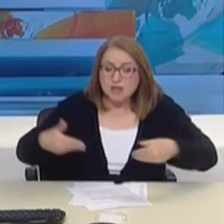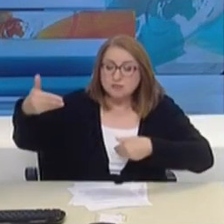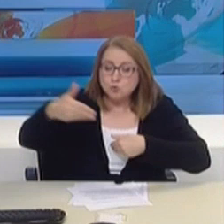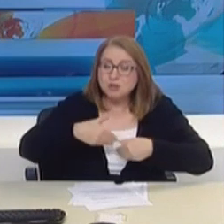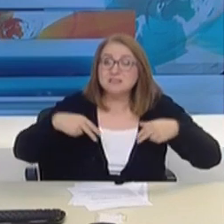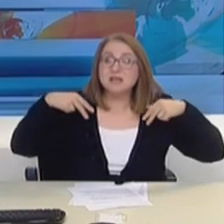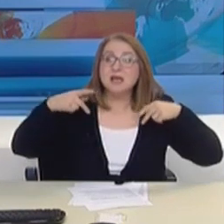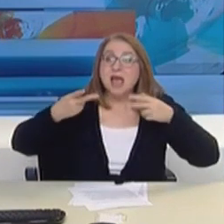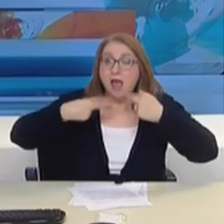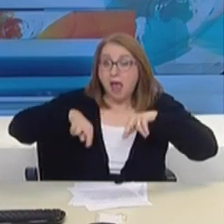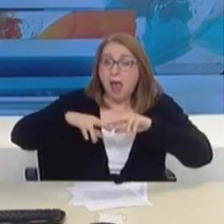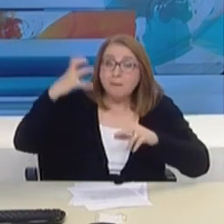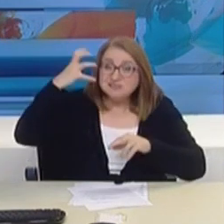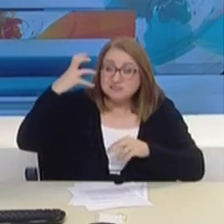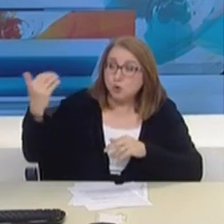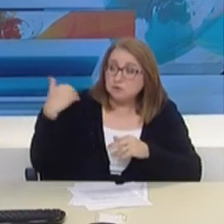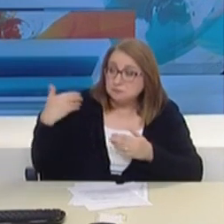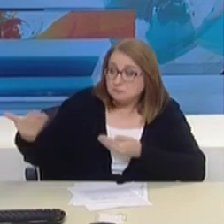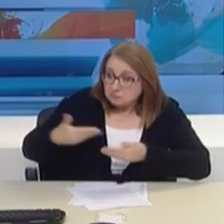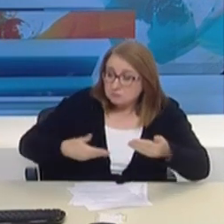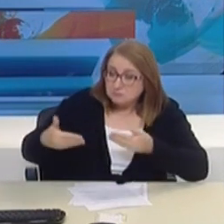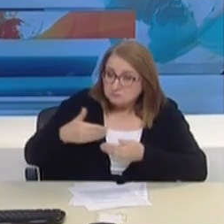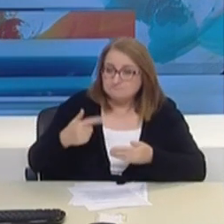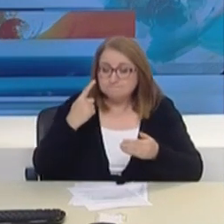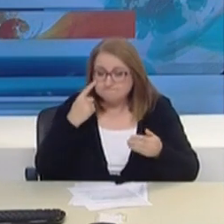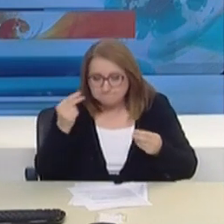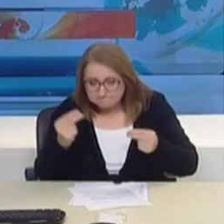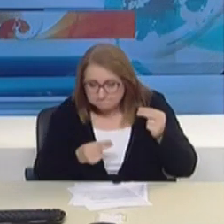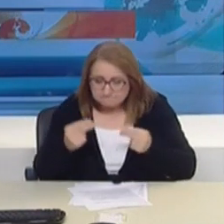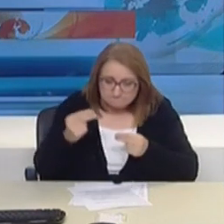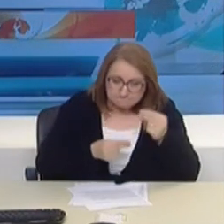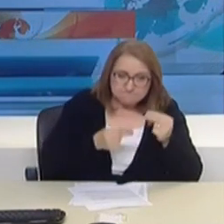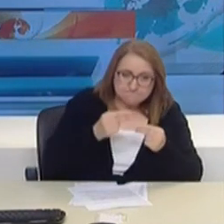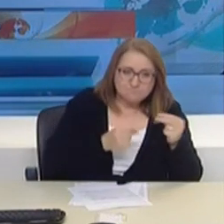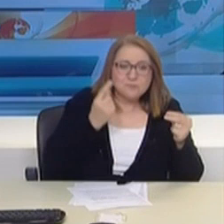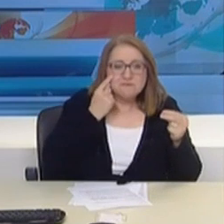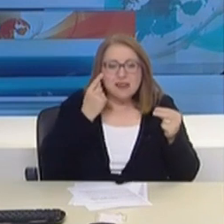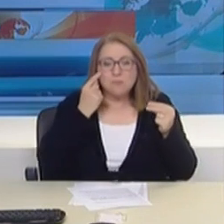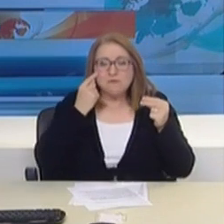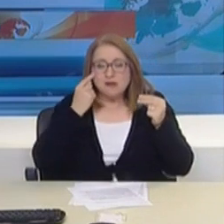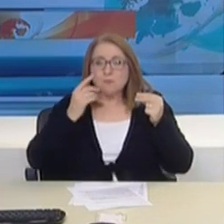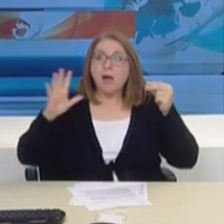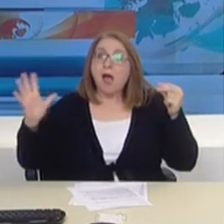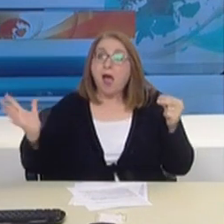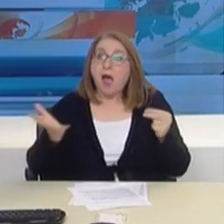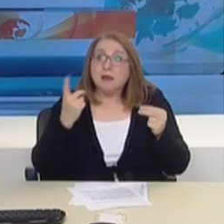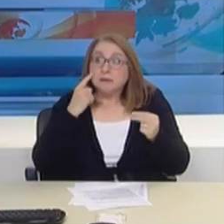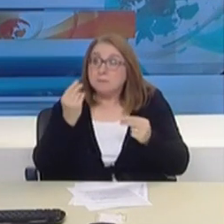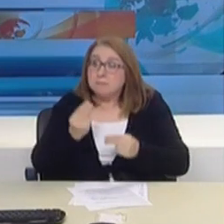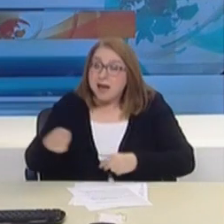κοινότητας σταθμίζει τα δεδομένα και αν χρειαστεί να πάρει τα οποιαδήποτε μέτρα παραπάνω, νομίζω ότι αυτά είναι όλα πάνω στο τραπέζι.